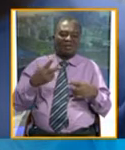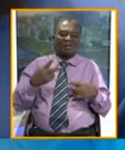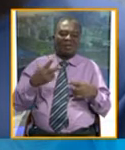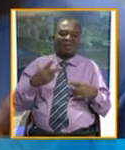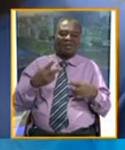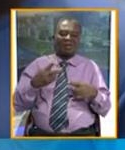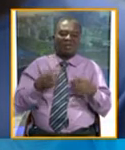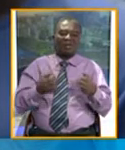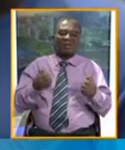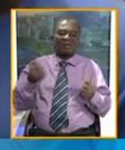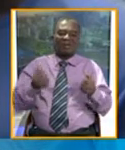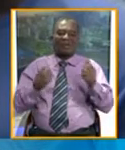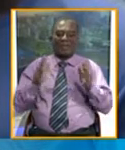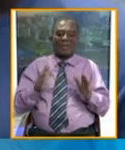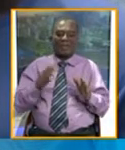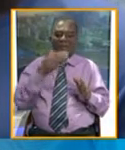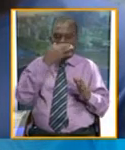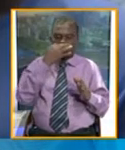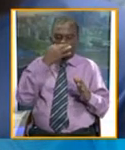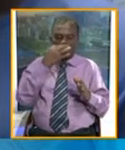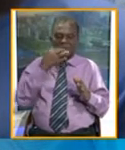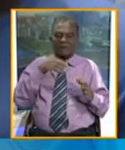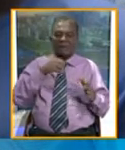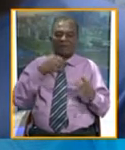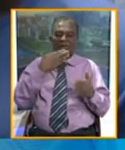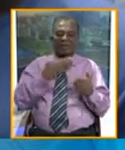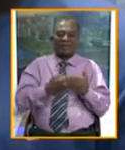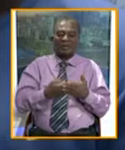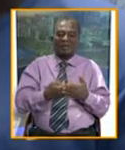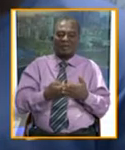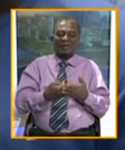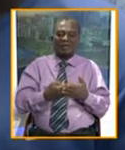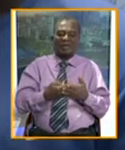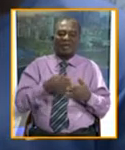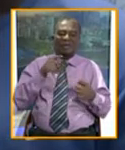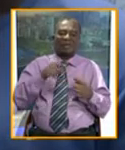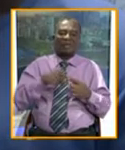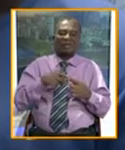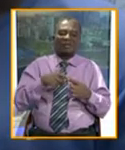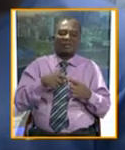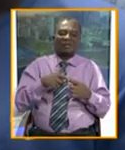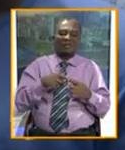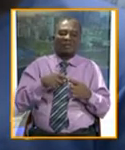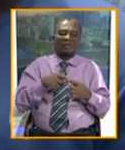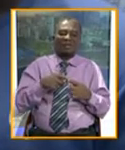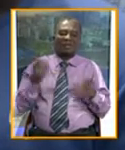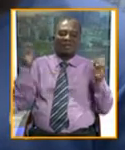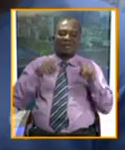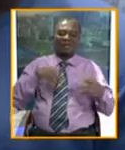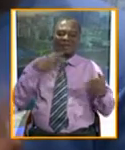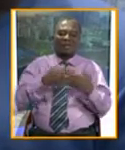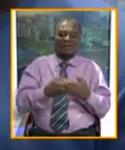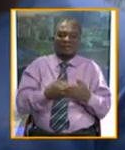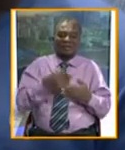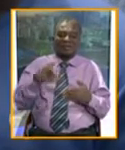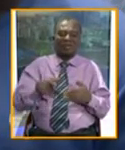de la voiture, c'est mou, il n'y a plus de circulation. Je suis arrivé, je dis, petit à petit, je vais arriver jusqu'aux chaises de Parfait Collé là. Quand je suis arrivé aux chaises de Parfait